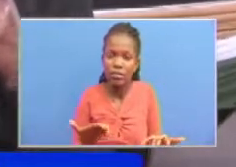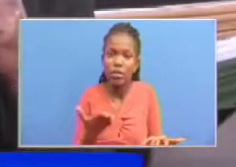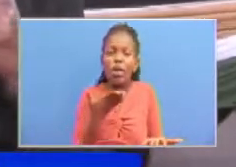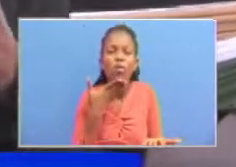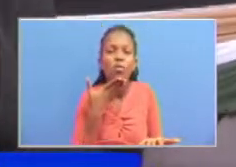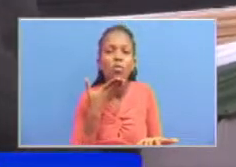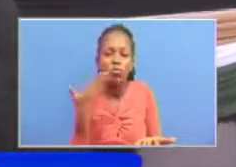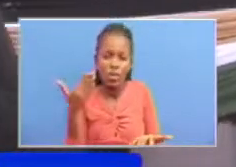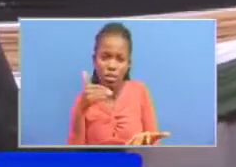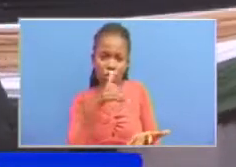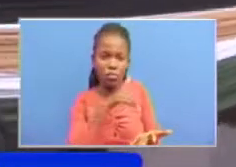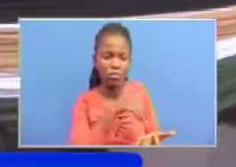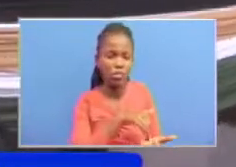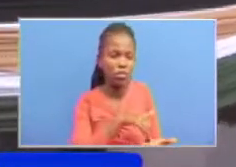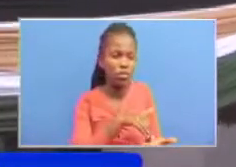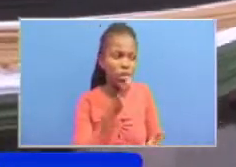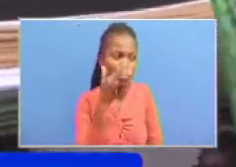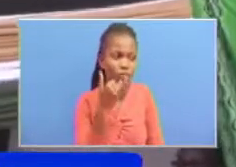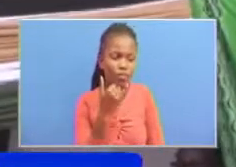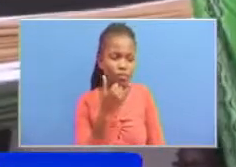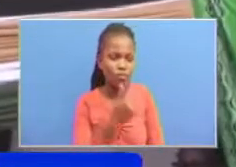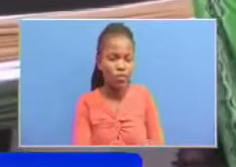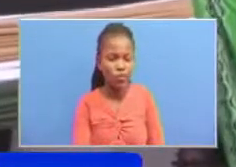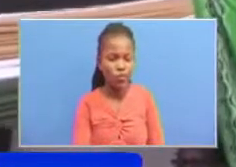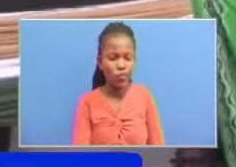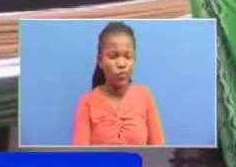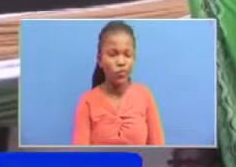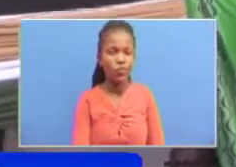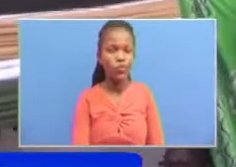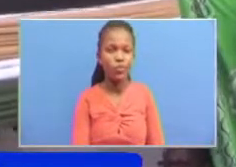kitu ambayo tulifanya kwa nini?